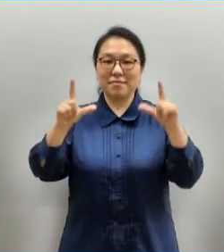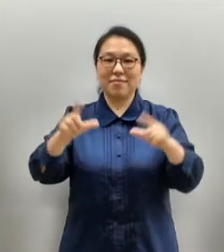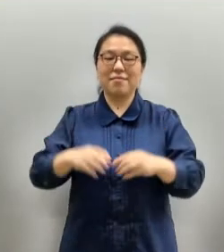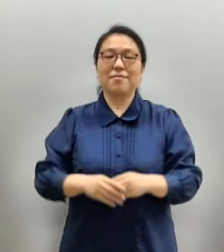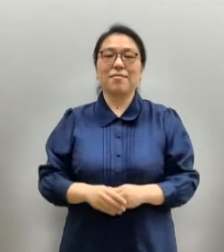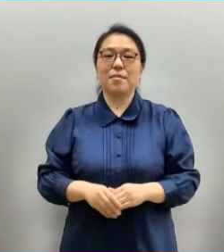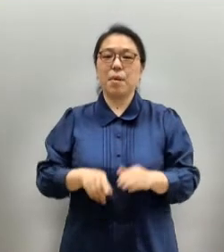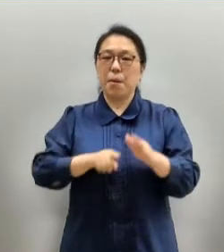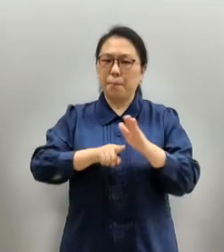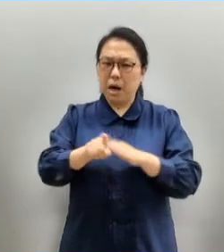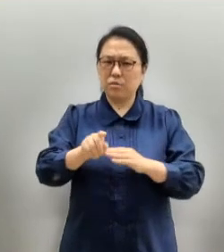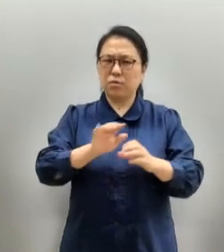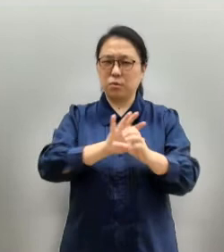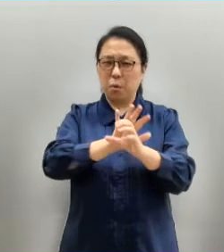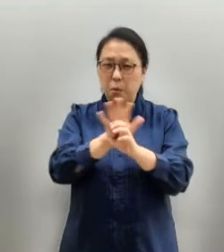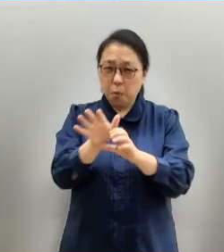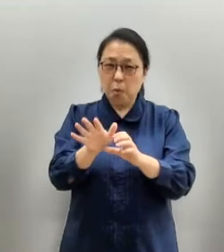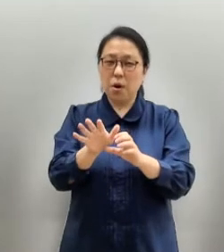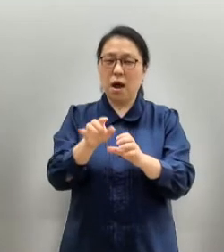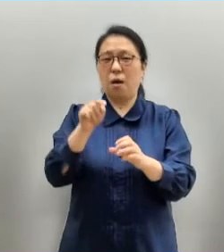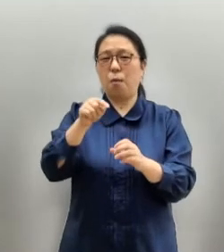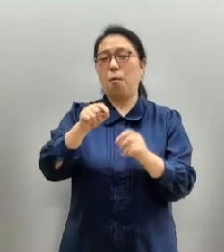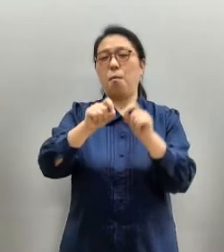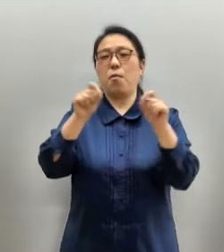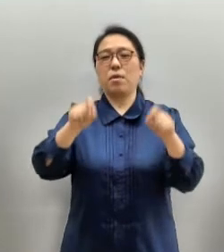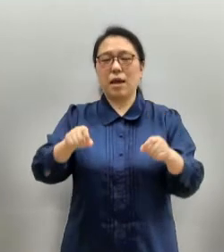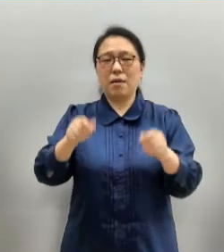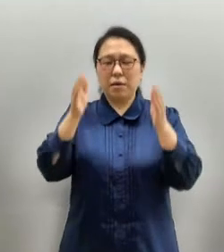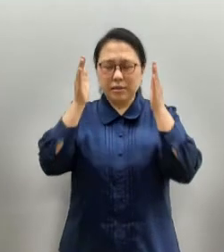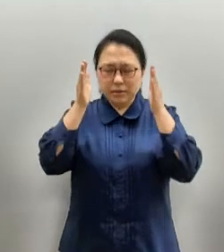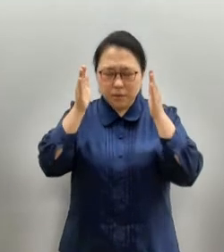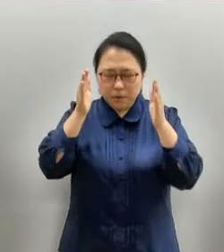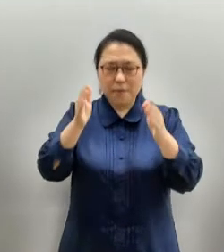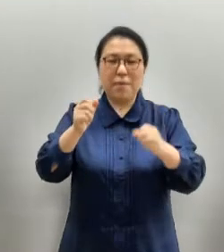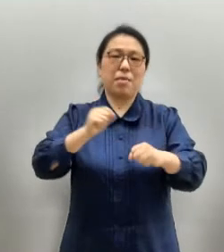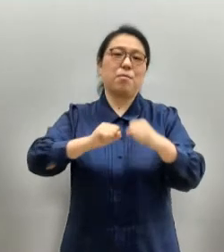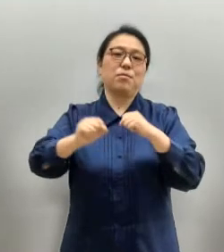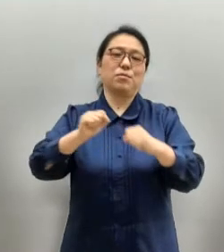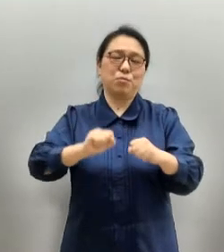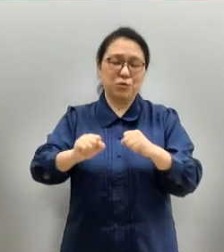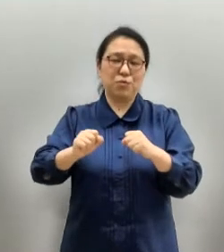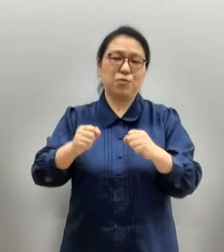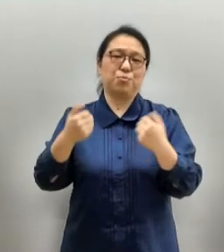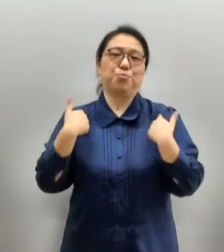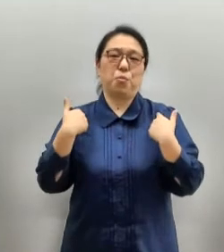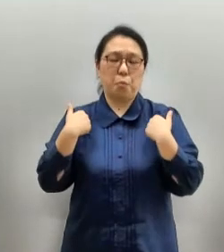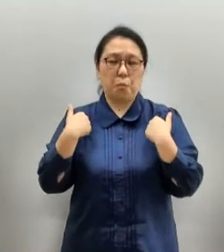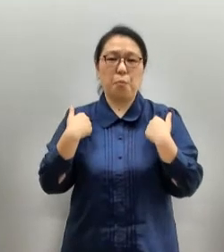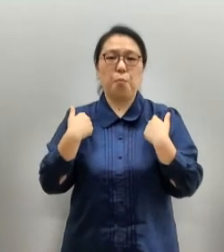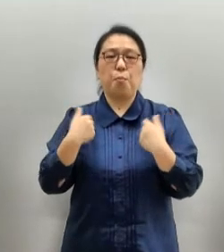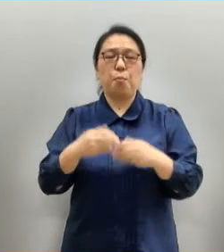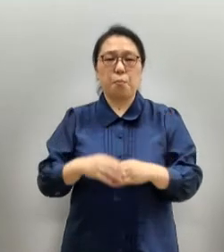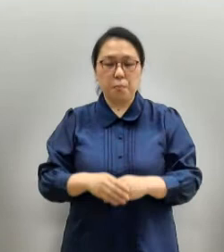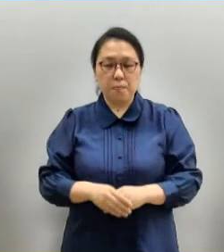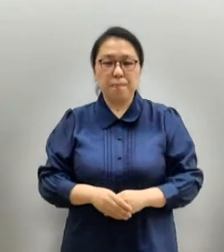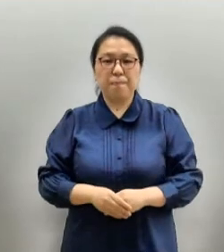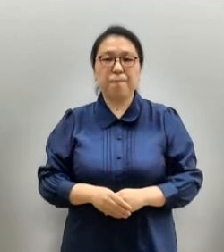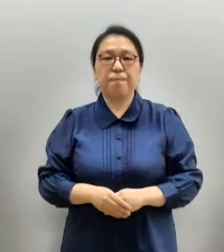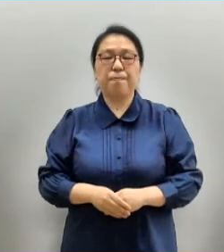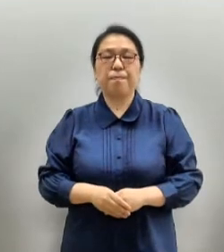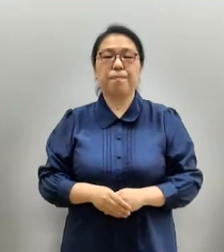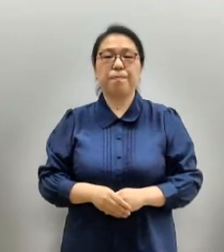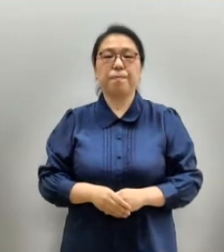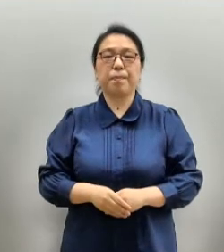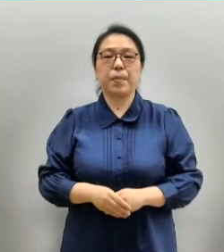まず今コロナ禍でありますので、これに全力で取り組むのはこれは最重要課題